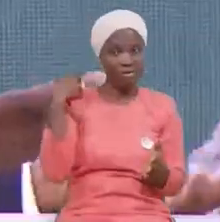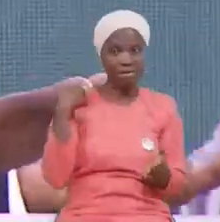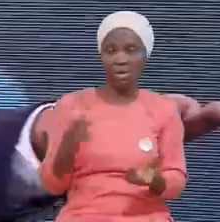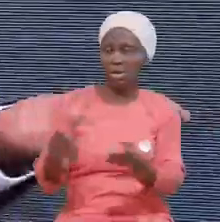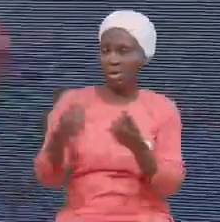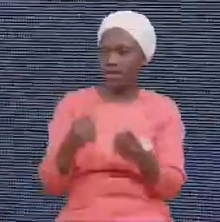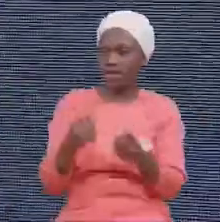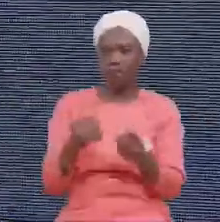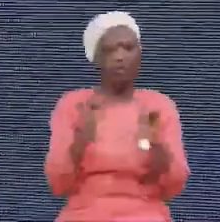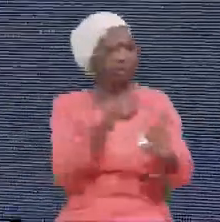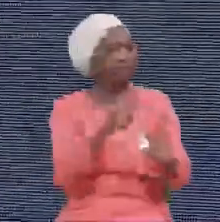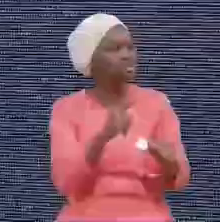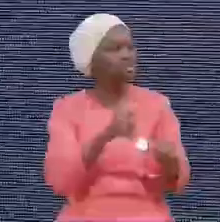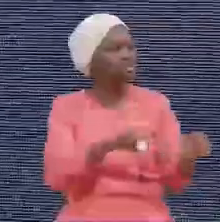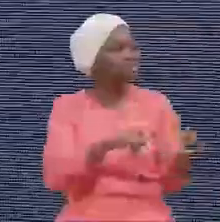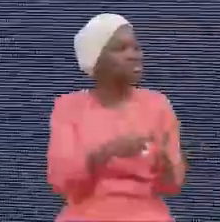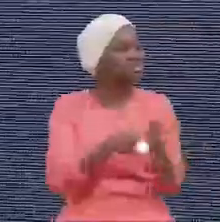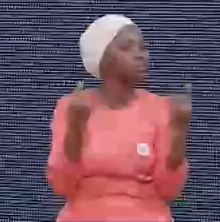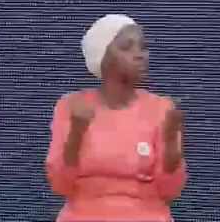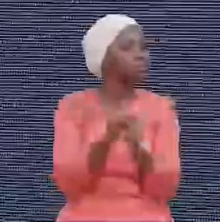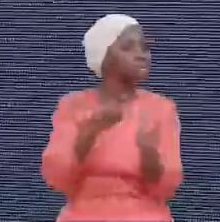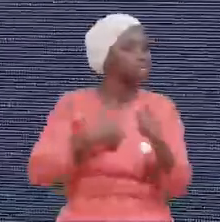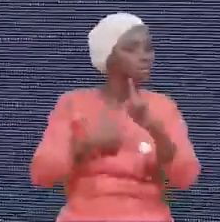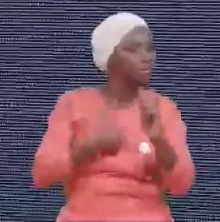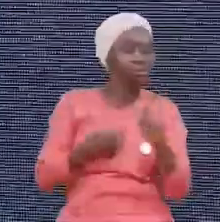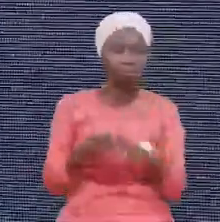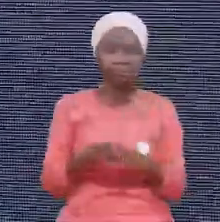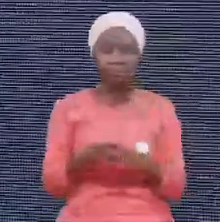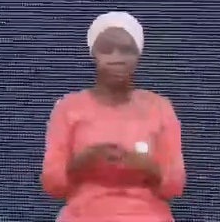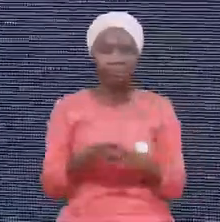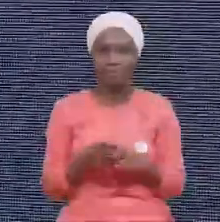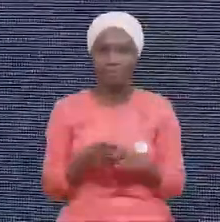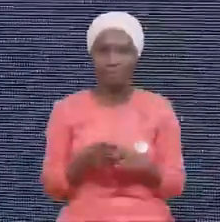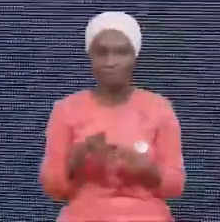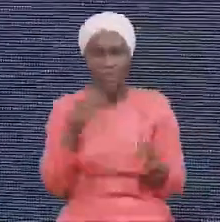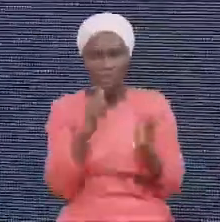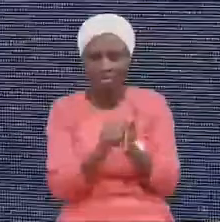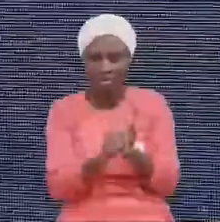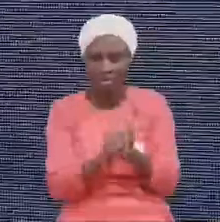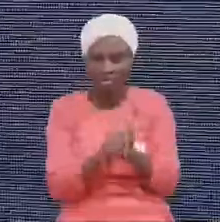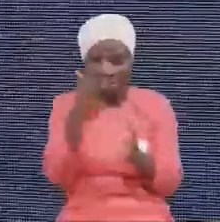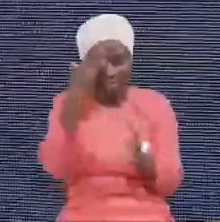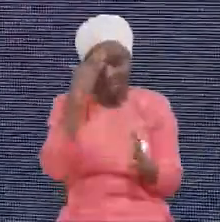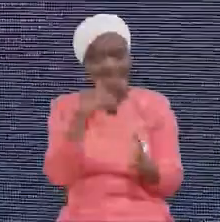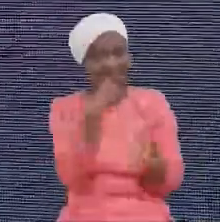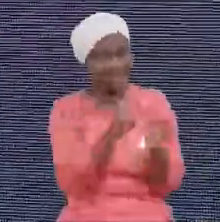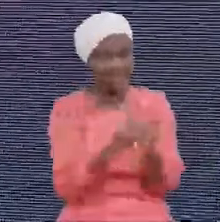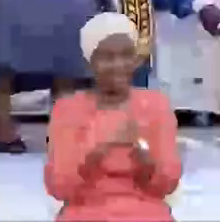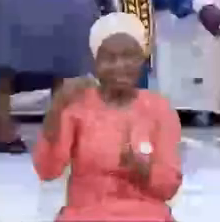Et la femme de son maître est venue pour dire, est-ce que tu peux faire ceci avec moi? Il a dit, ah, les héros ne font pas